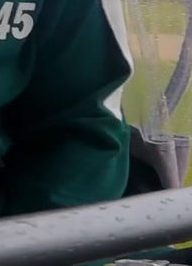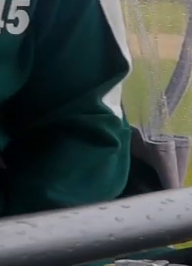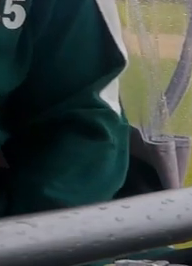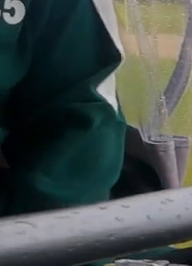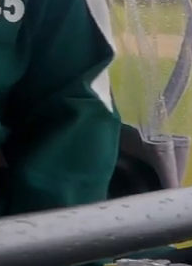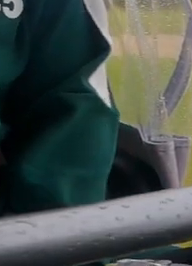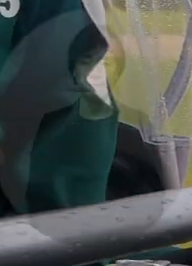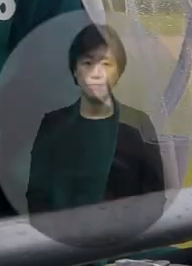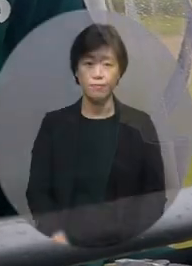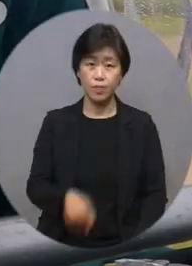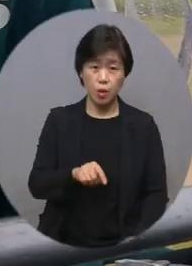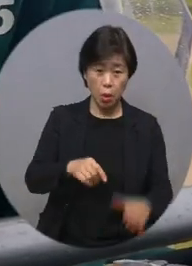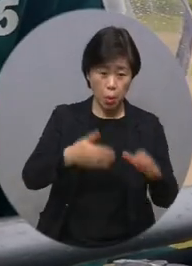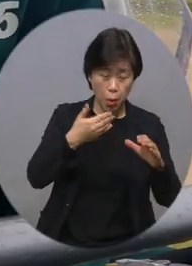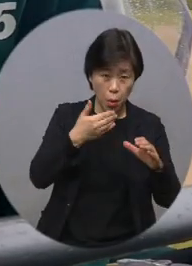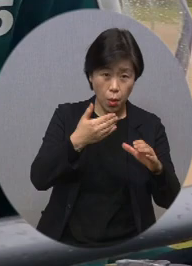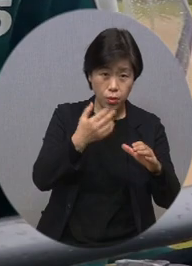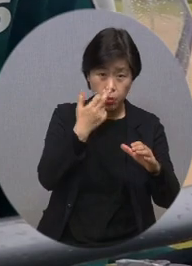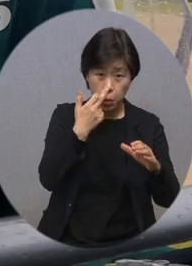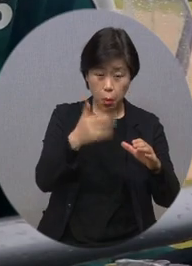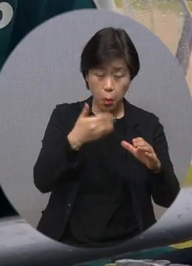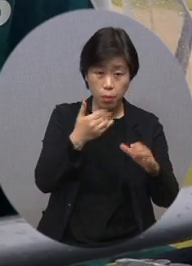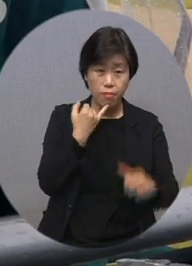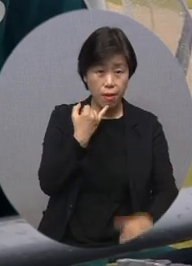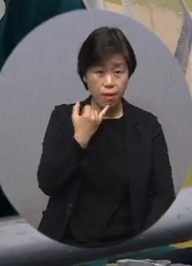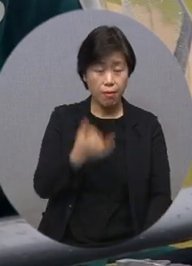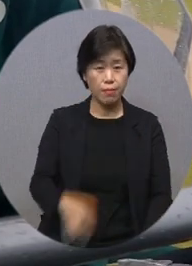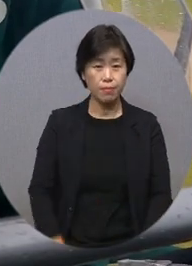이거 초콜릿 먹어도 되나?